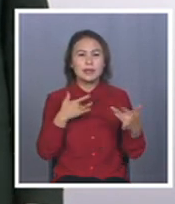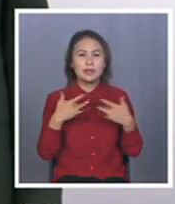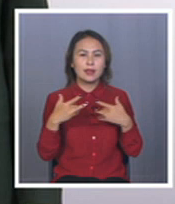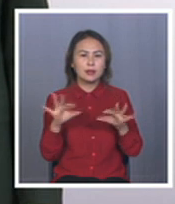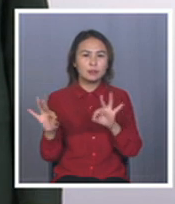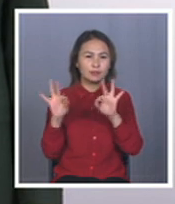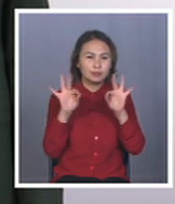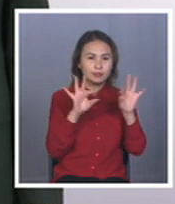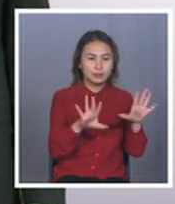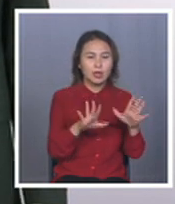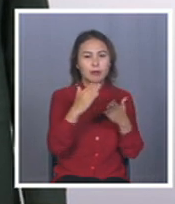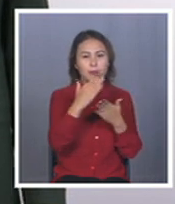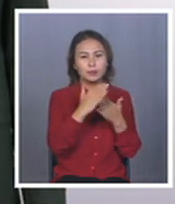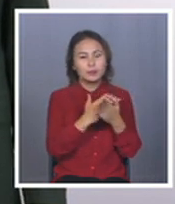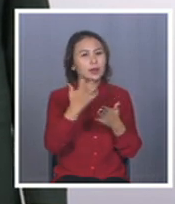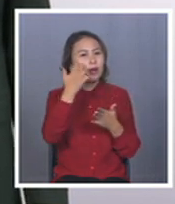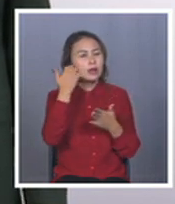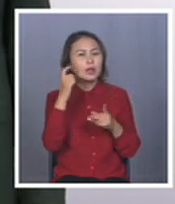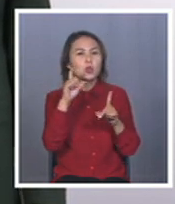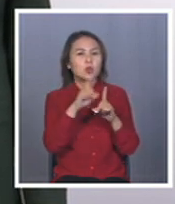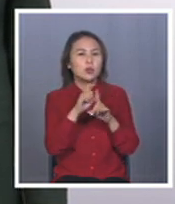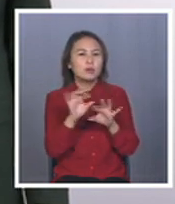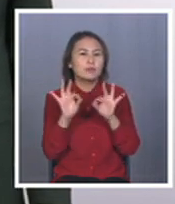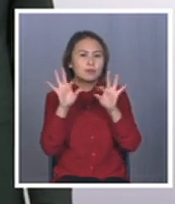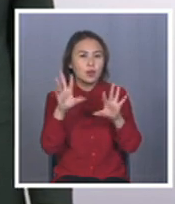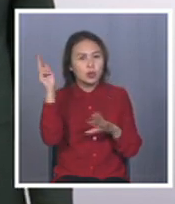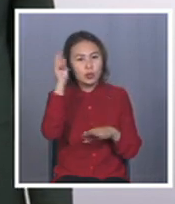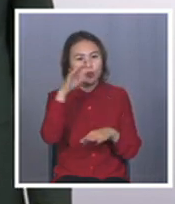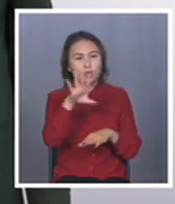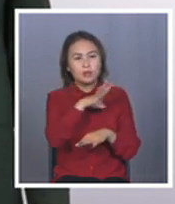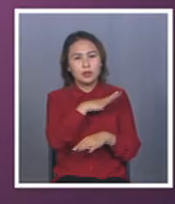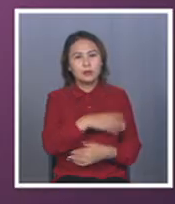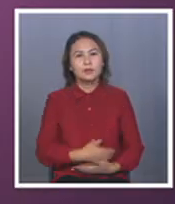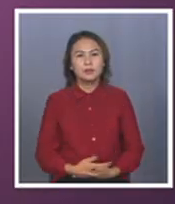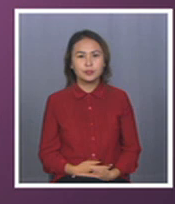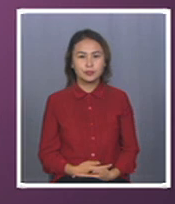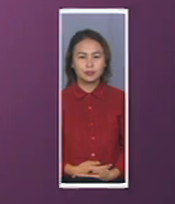әзірлеуді және тізімдер арқылы мәтіндер енгізуді үйрендік. Сау болыңдар!